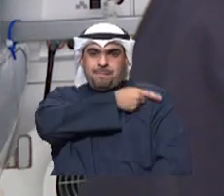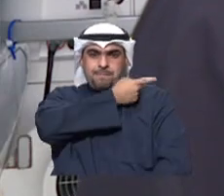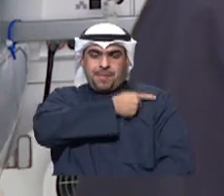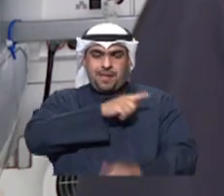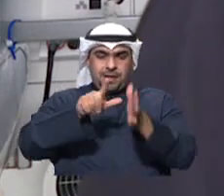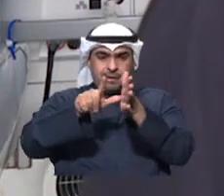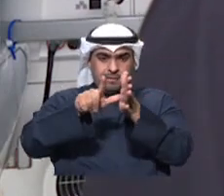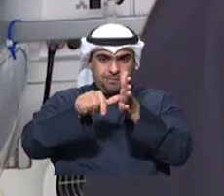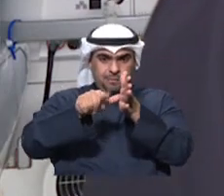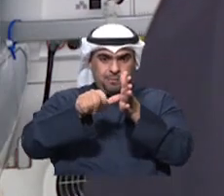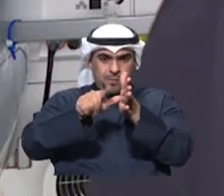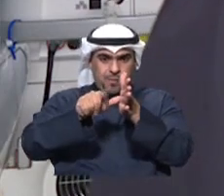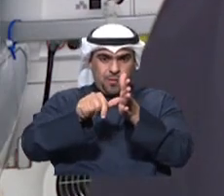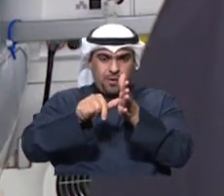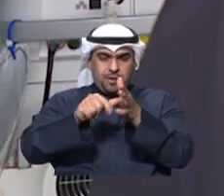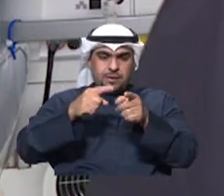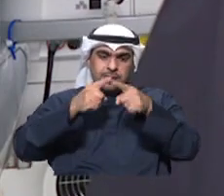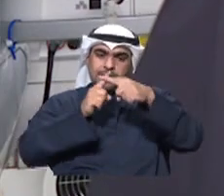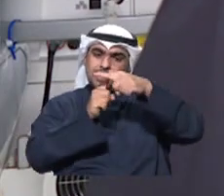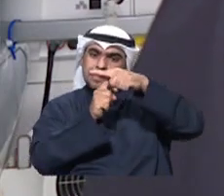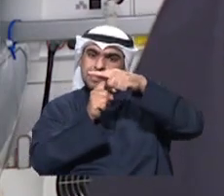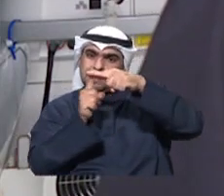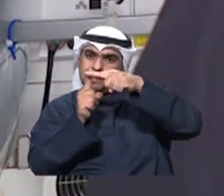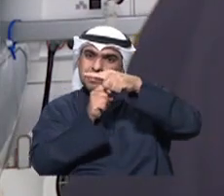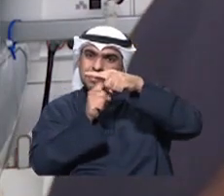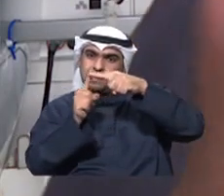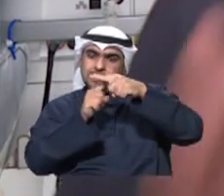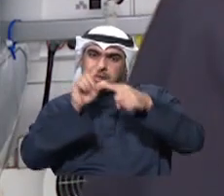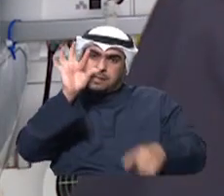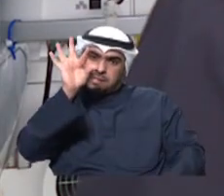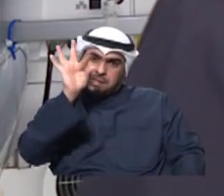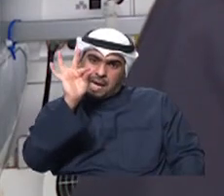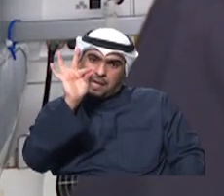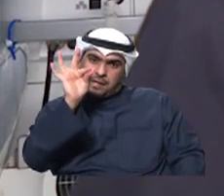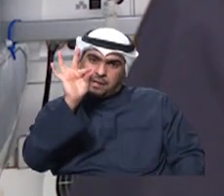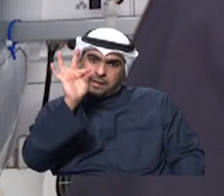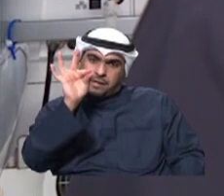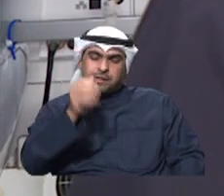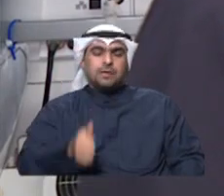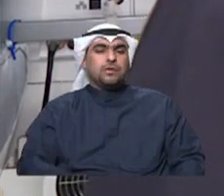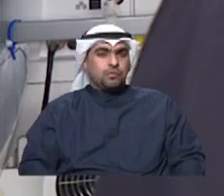الرجال، نعالجها عن طريق عمليات تجميلية عن طريق رقعة من الفم